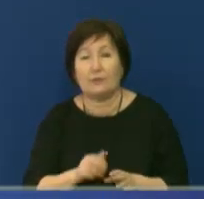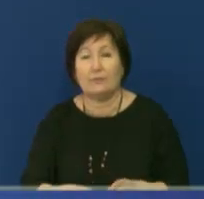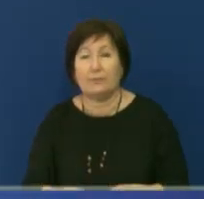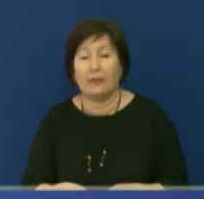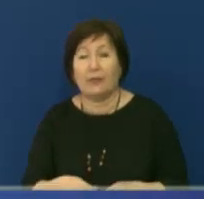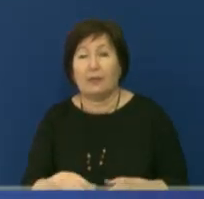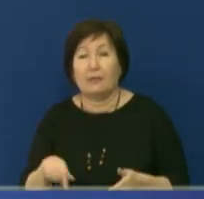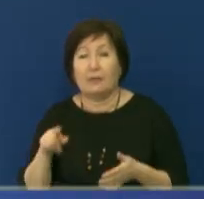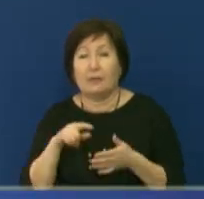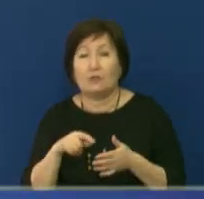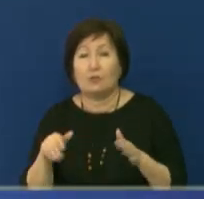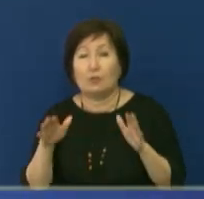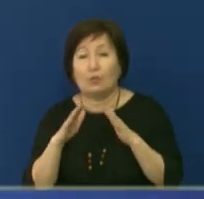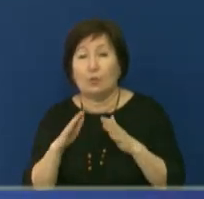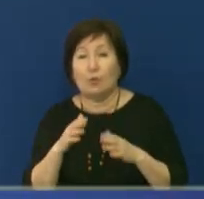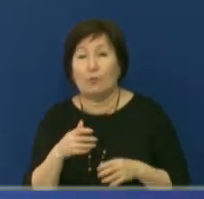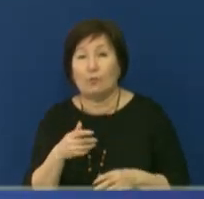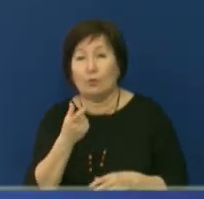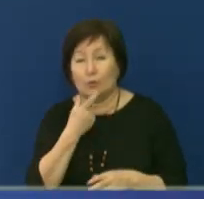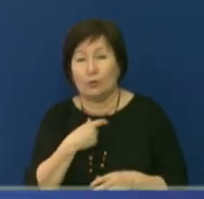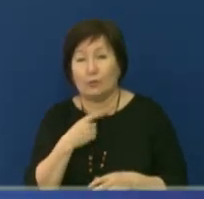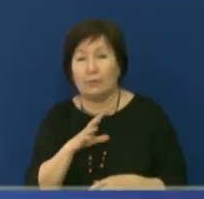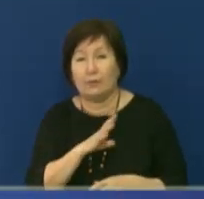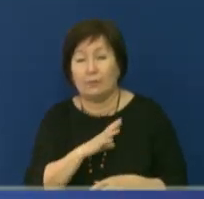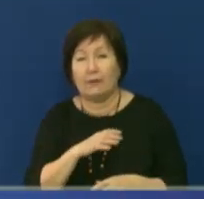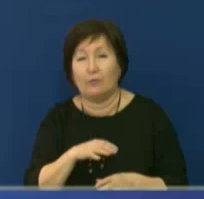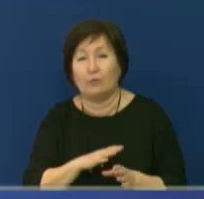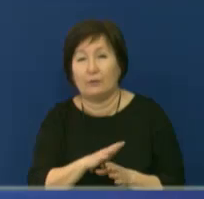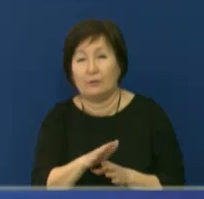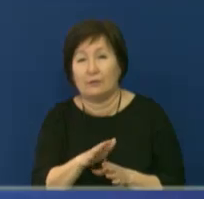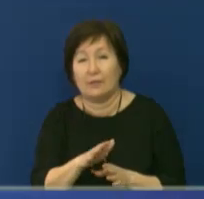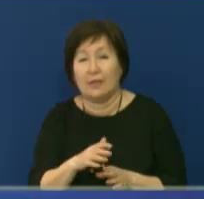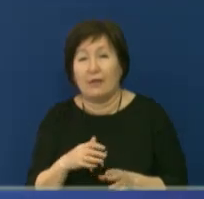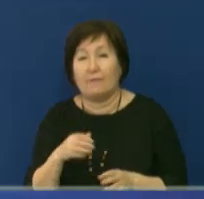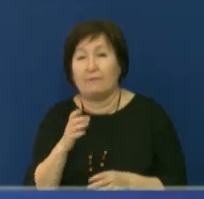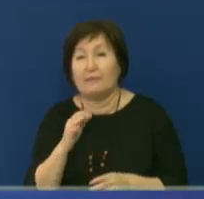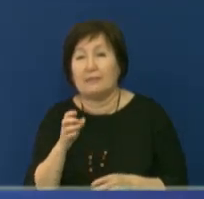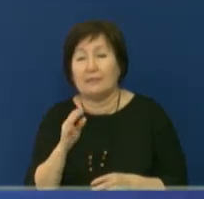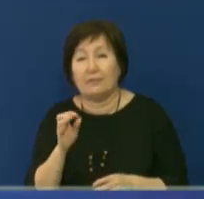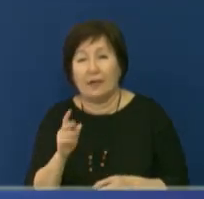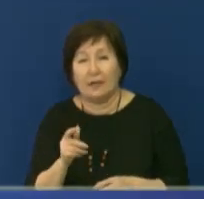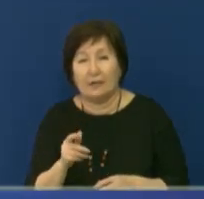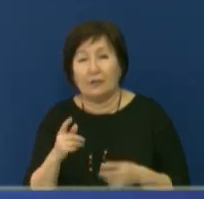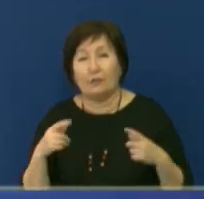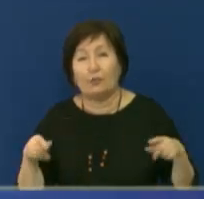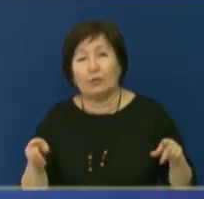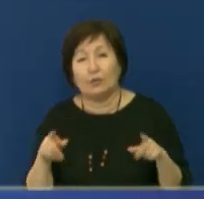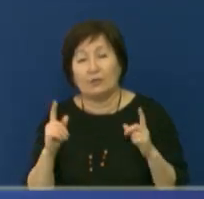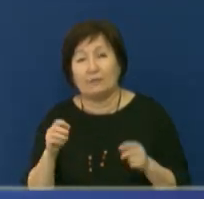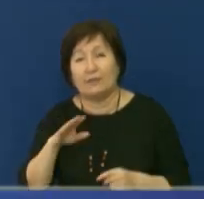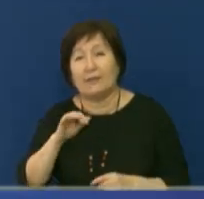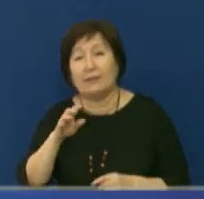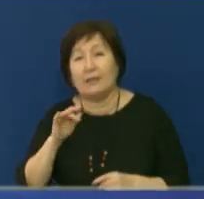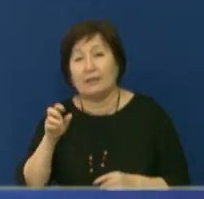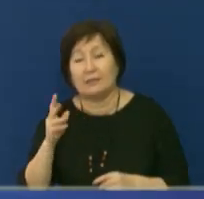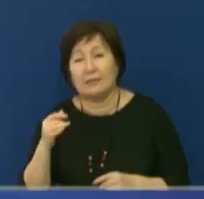Қалалық мәдениет сарайында Күзге Иртіш мұнары атты татар өнерінің 22-ші халықаралық фестивалі өтті. Концертті семейлік өнерпаздар